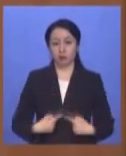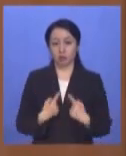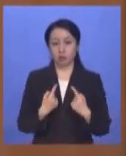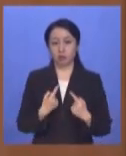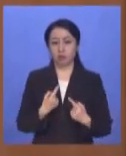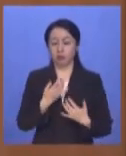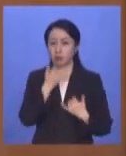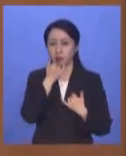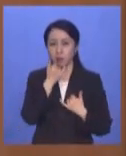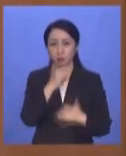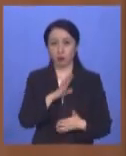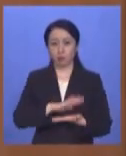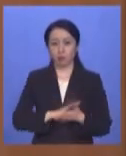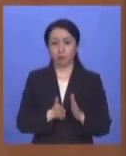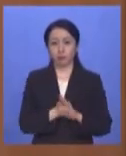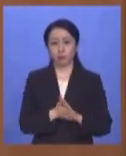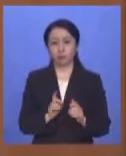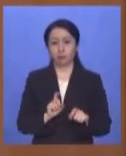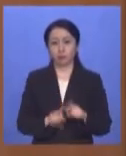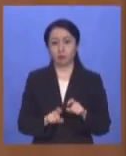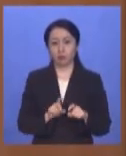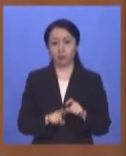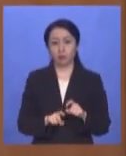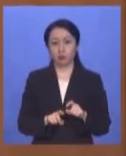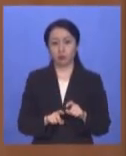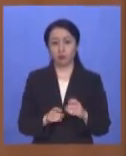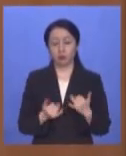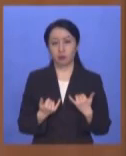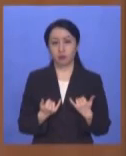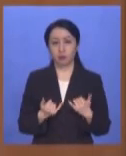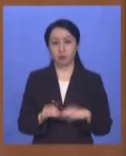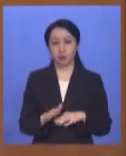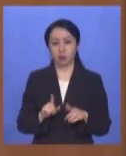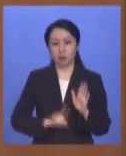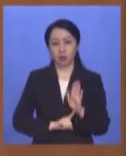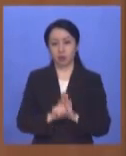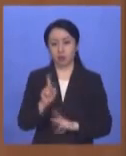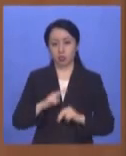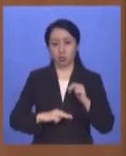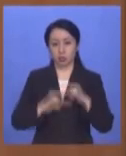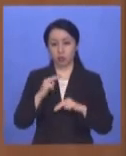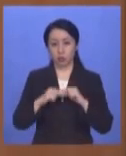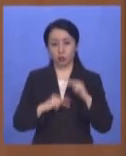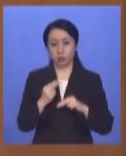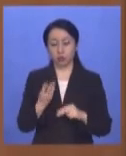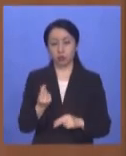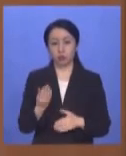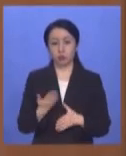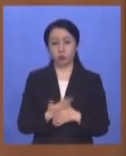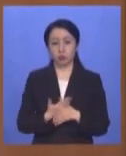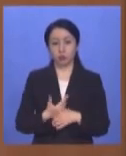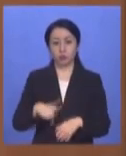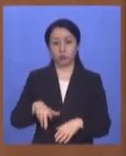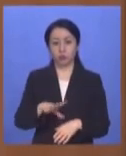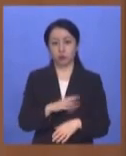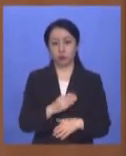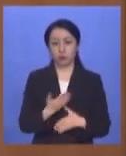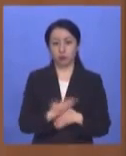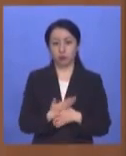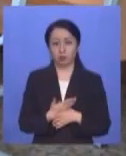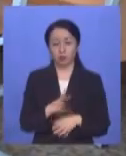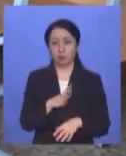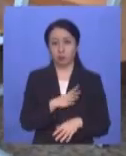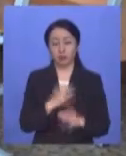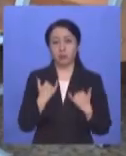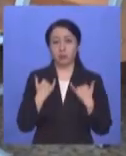не подлежал по заключению экспертов. Вот. Снесли, начали строить. Компенсация, помощь благотворительная